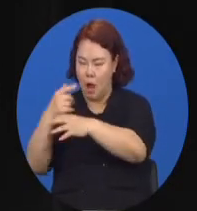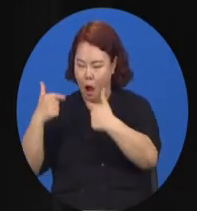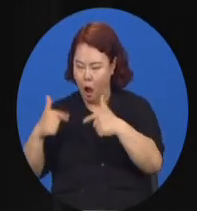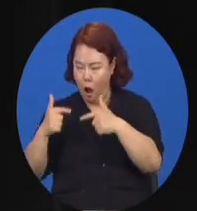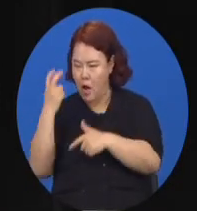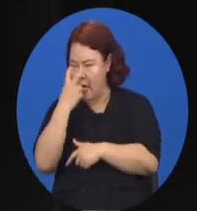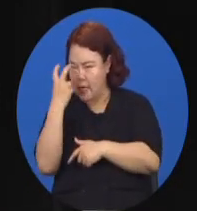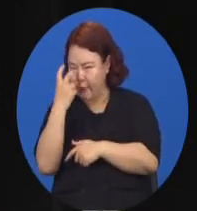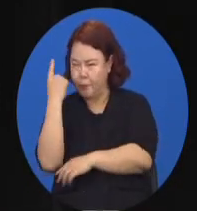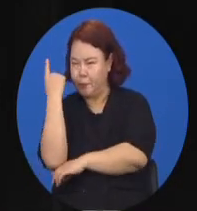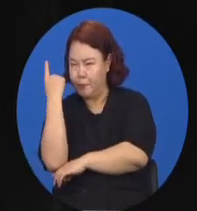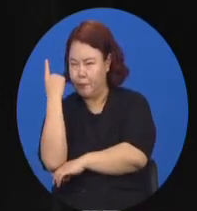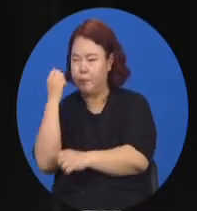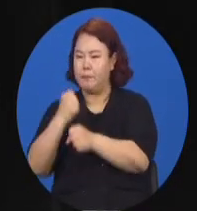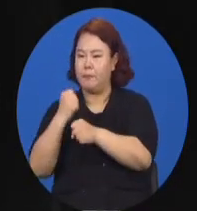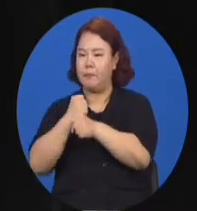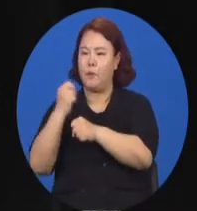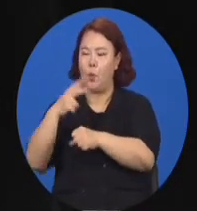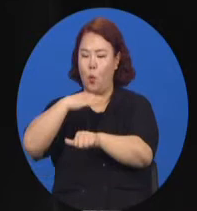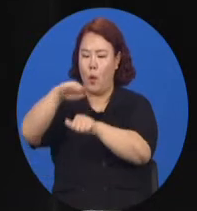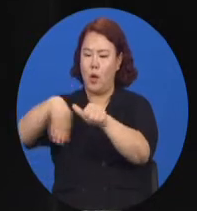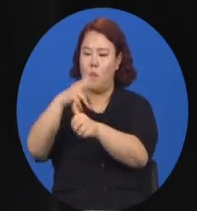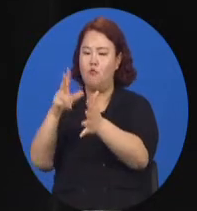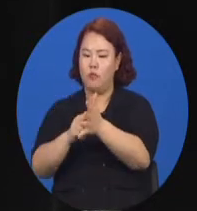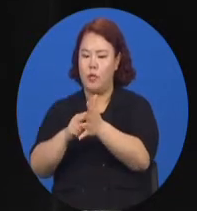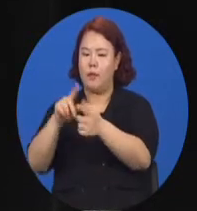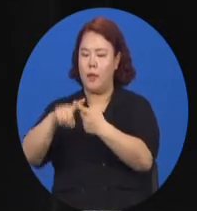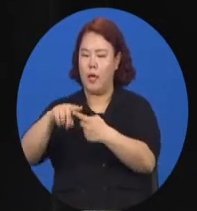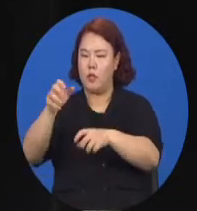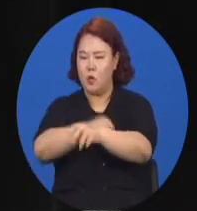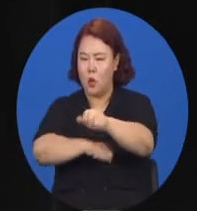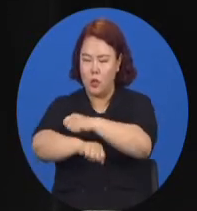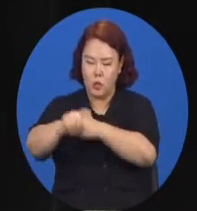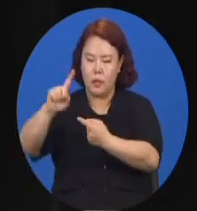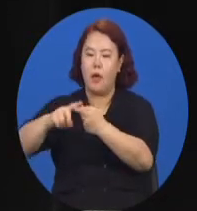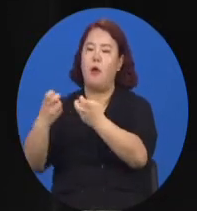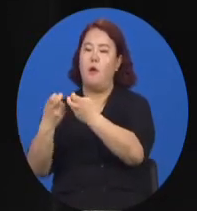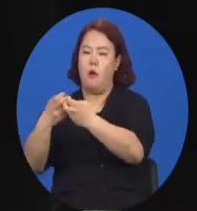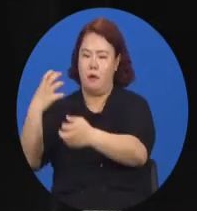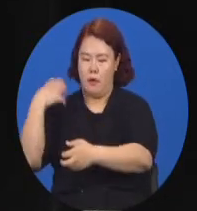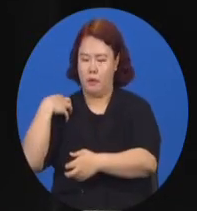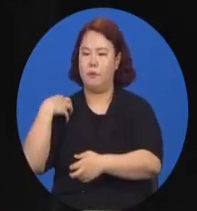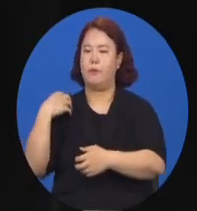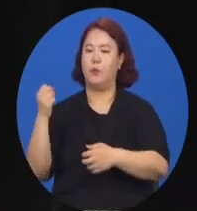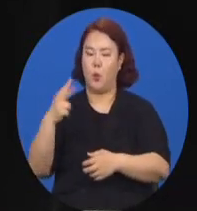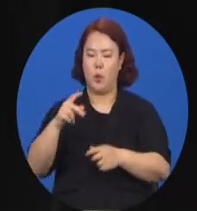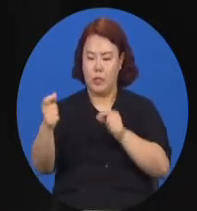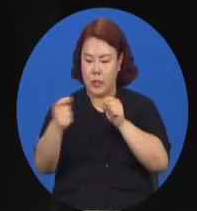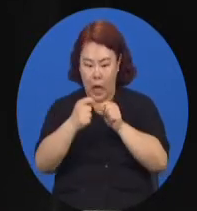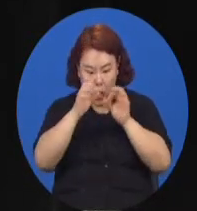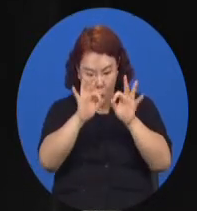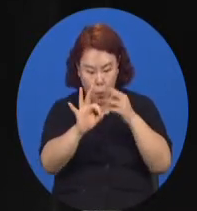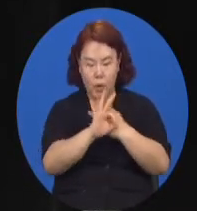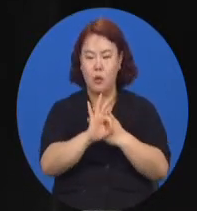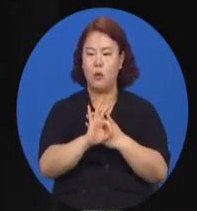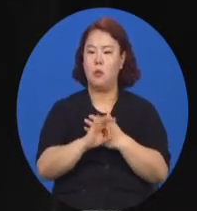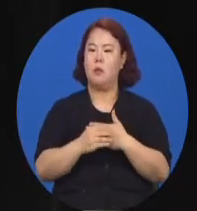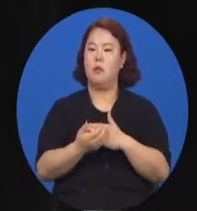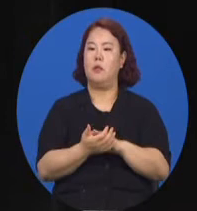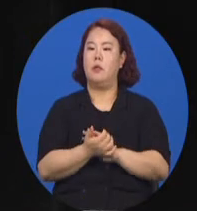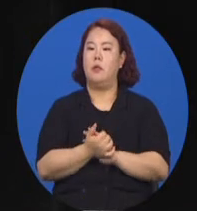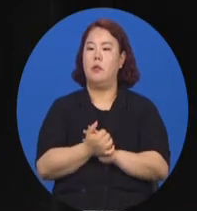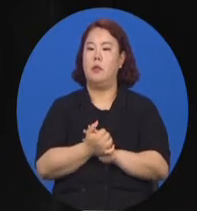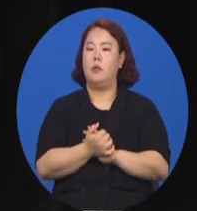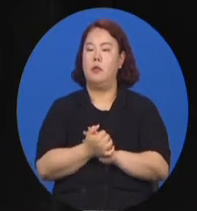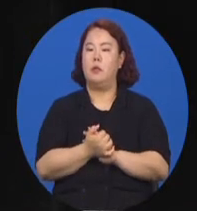체제로 우리 환경 문제에 대해서 적극 대처하도록 하겠습니다. 그리고 또 단기적으로는 아까 말씀드렸듯이